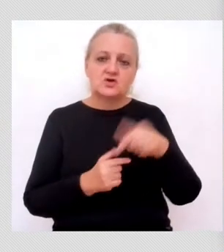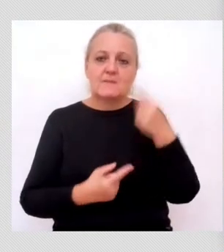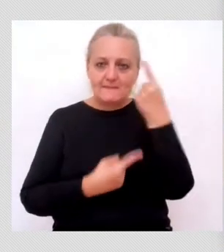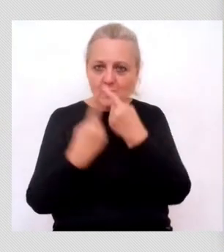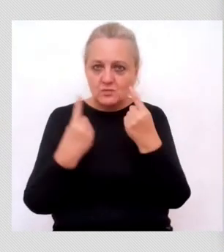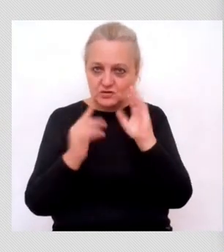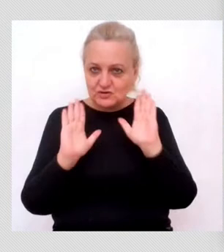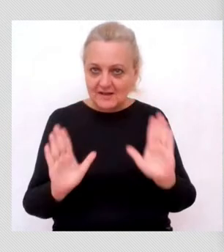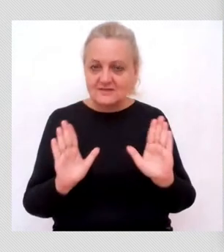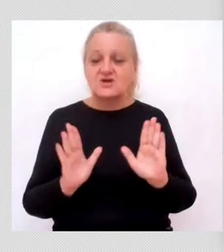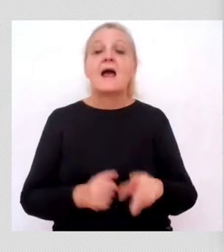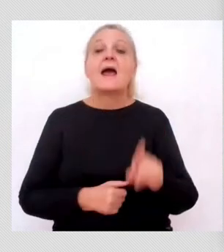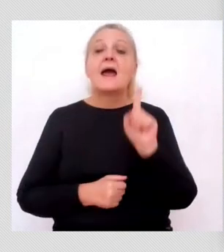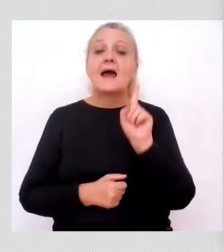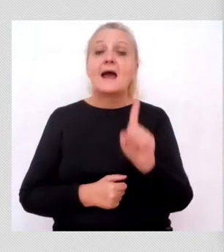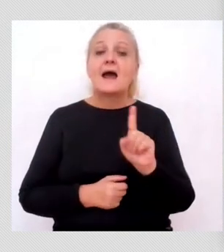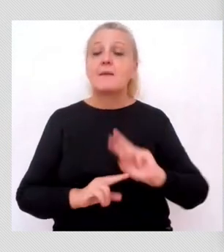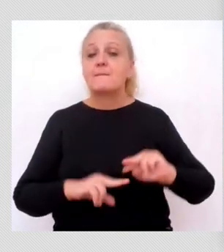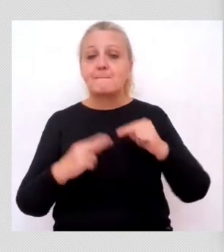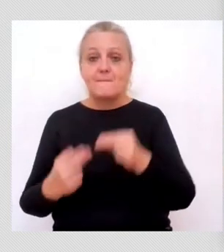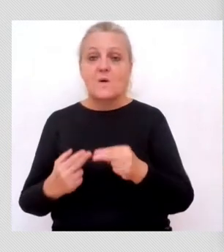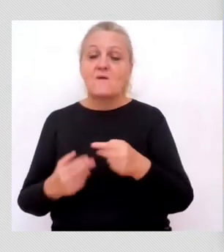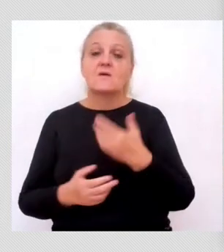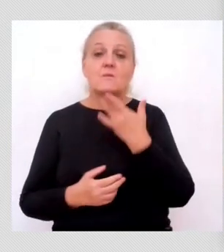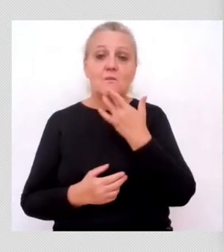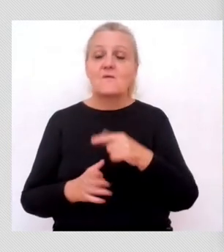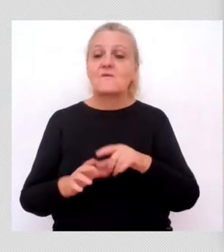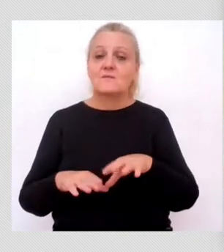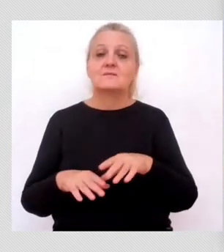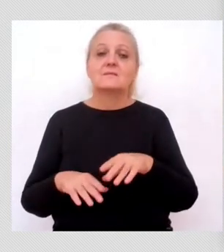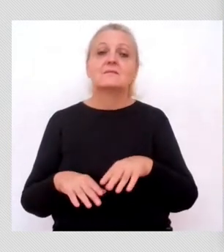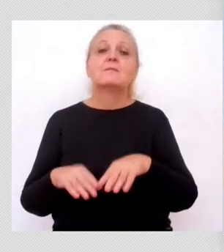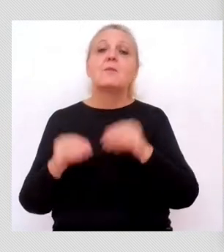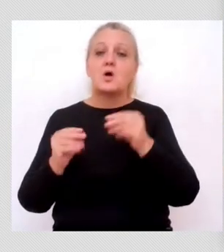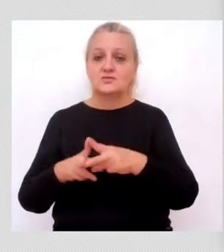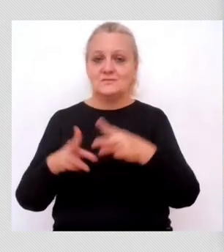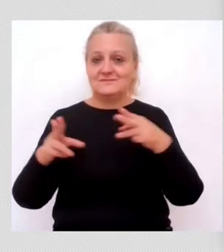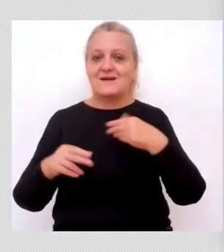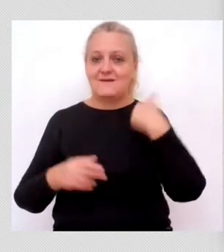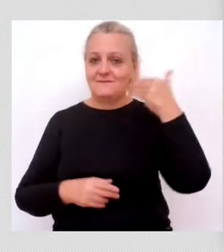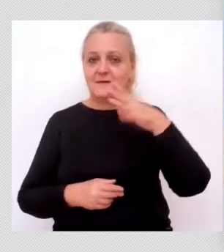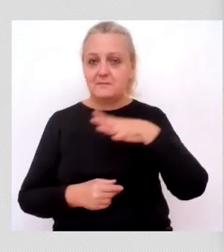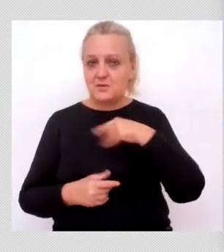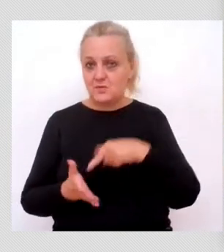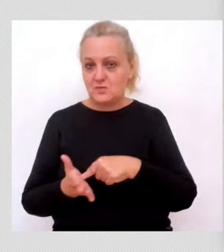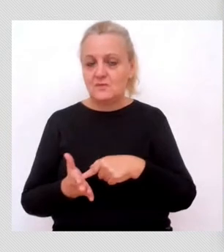ale wrócę do tego, co mówiłem w swoim pierwszym wejściu.